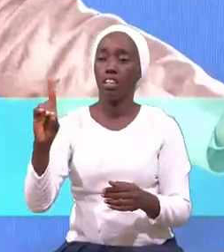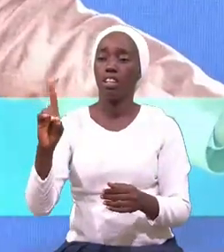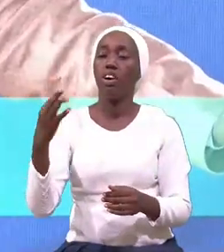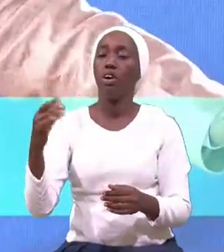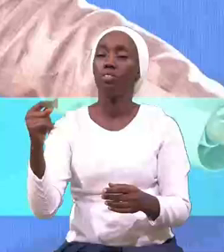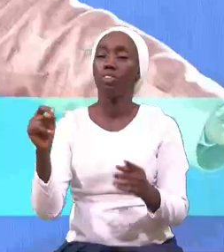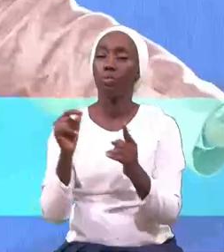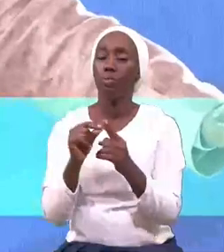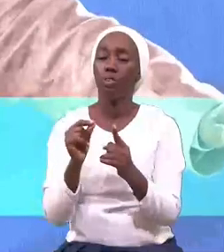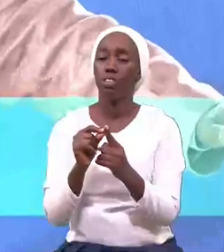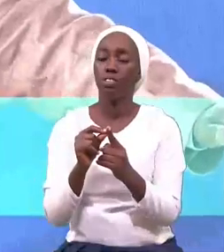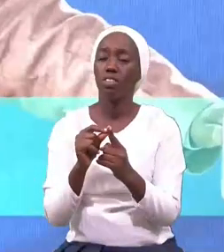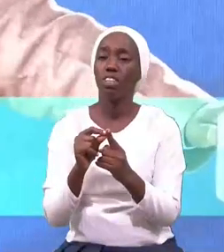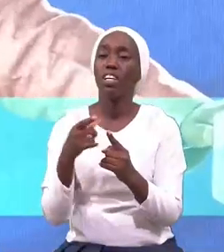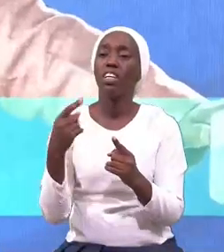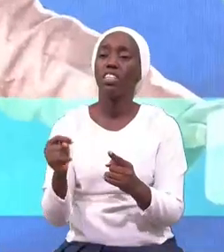l'œuvre qu'il m'a confiée,